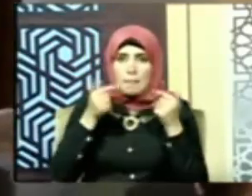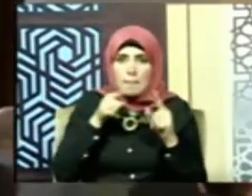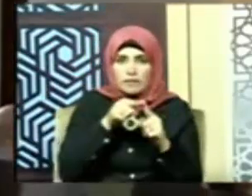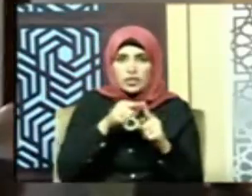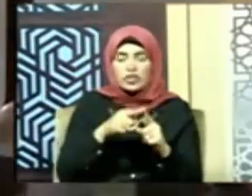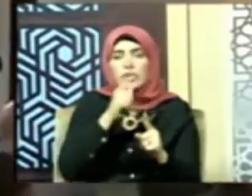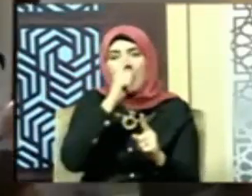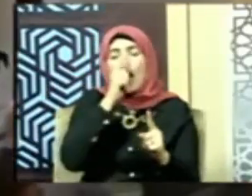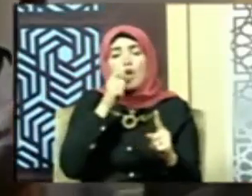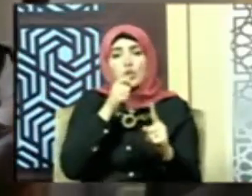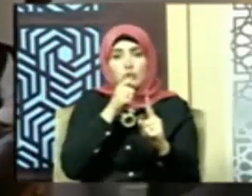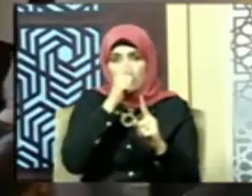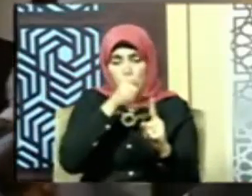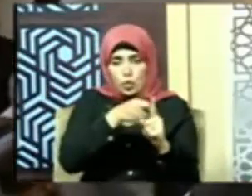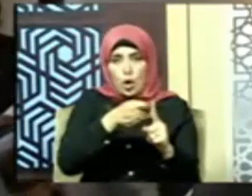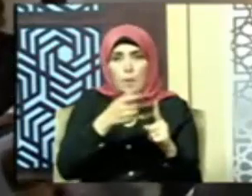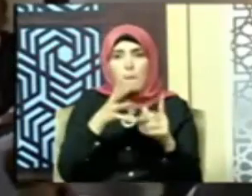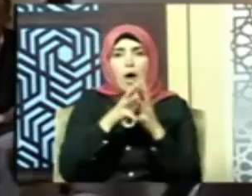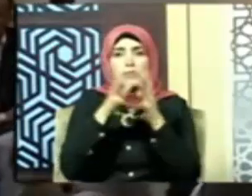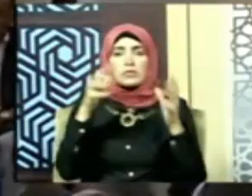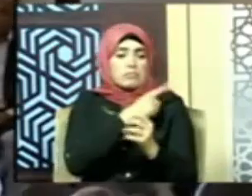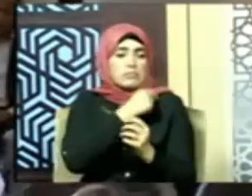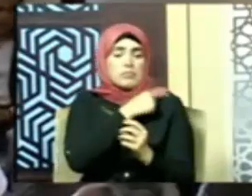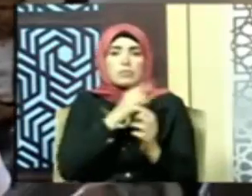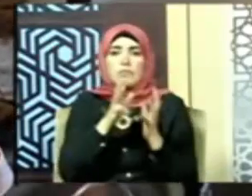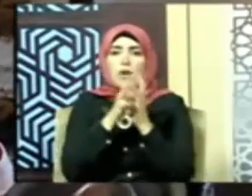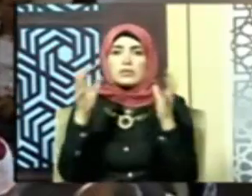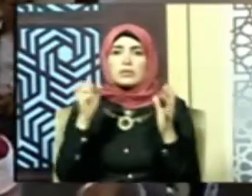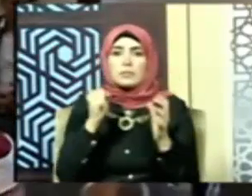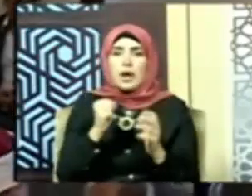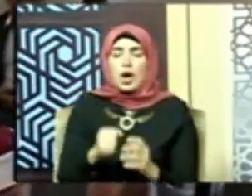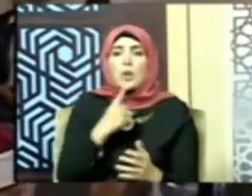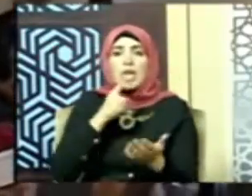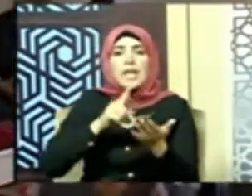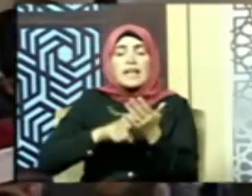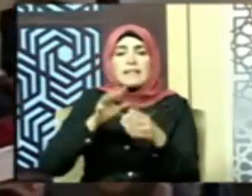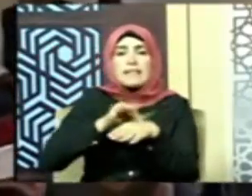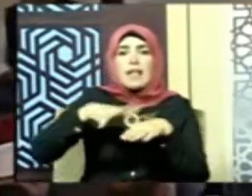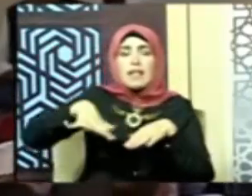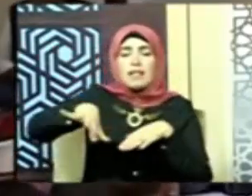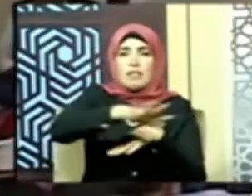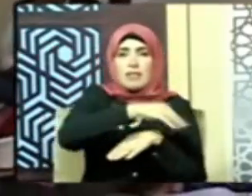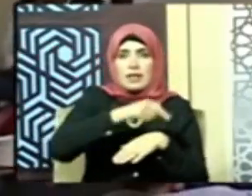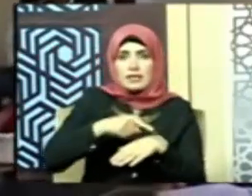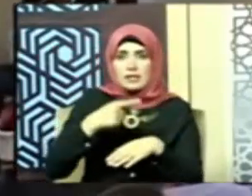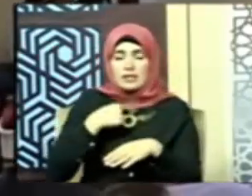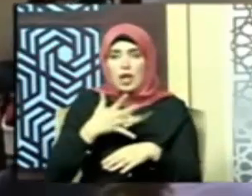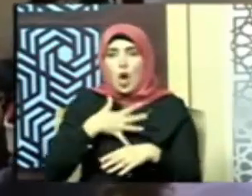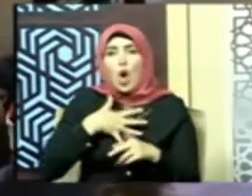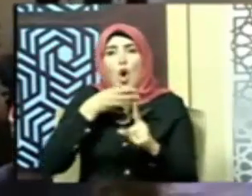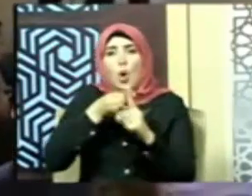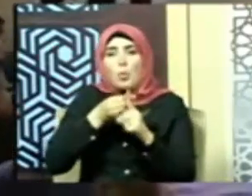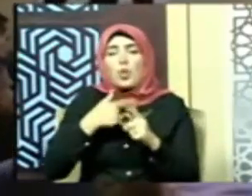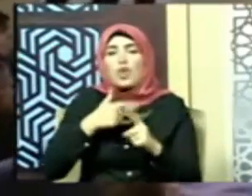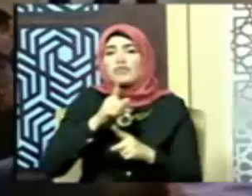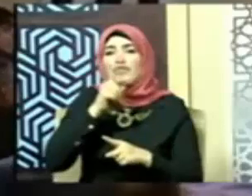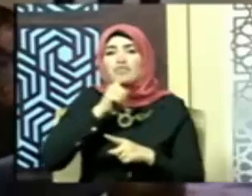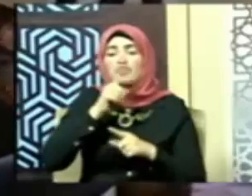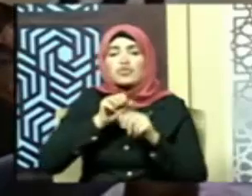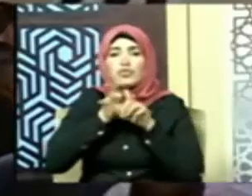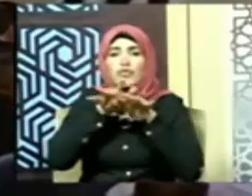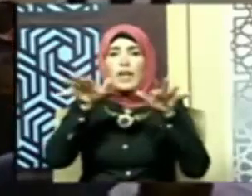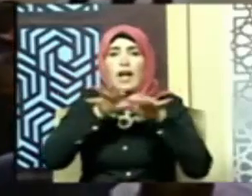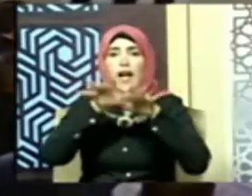الذين يحبون أن تشيع الفاحشة في الذين آمنوا لهم عذاب أليم في